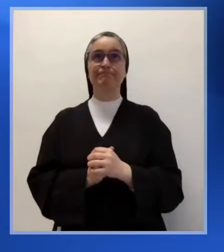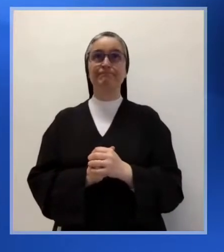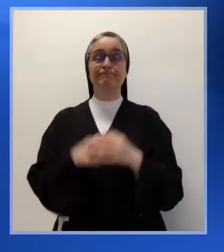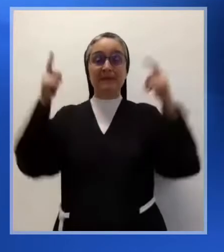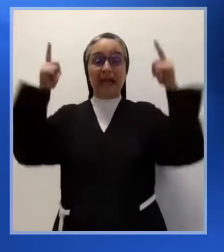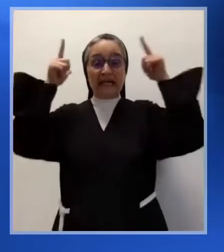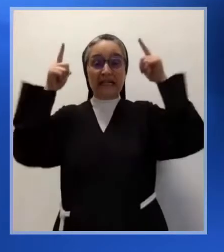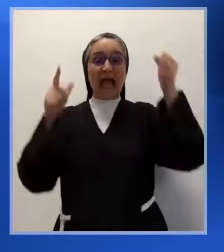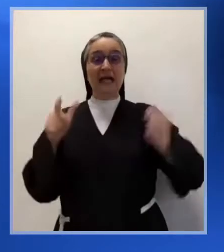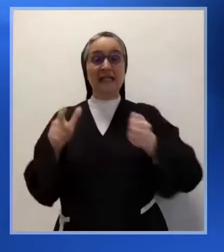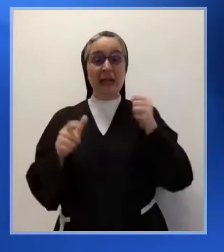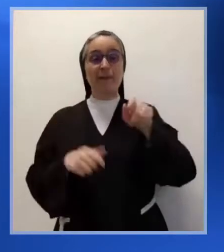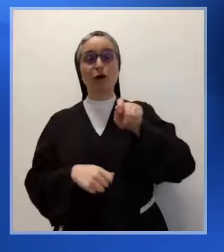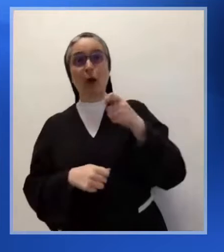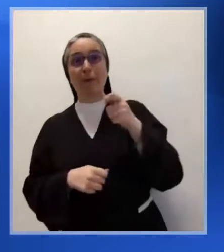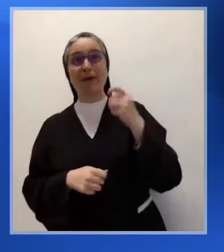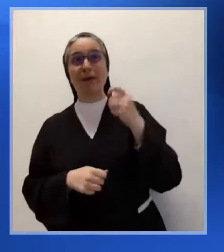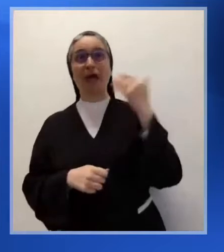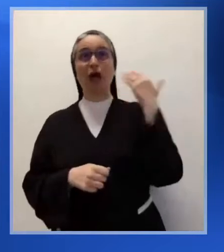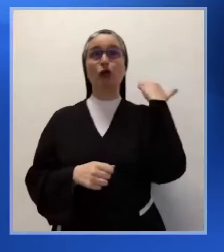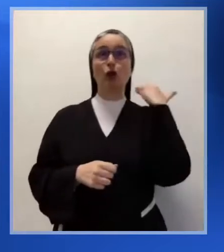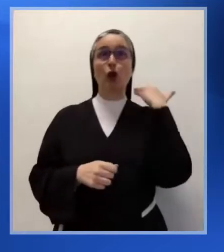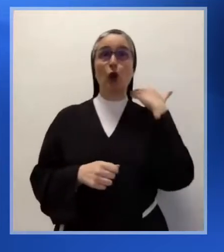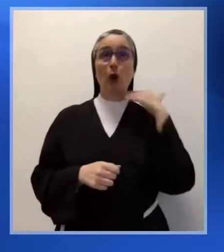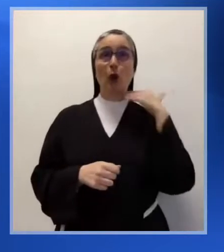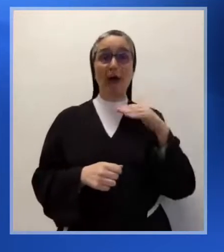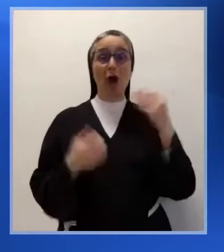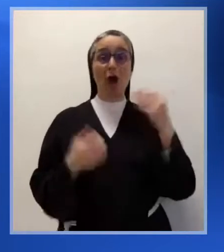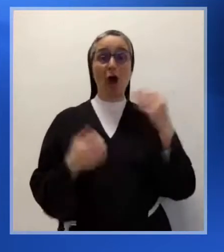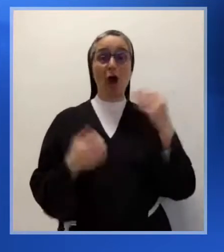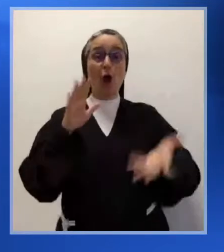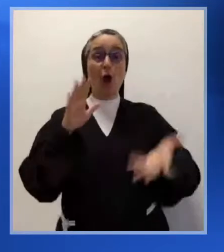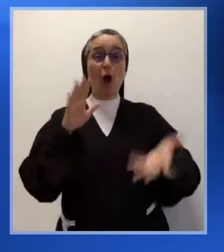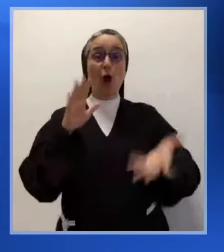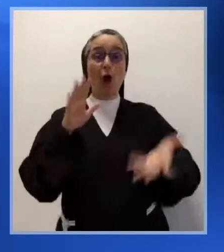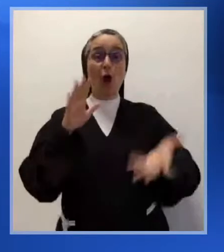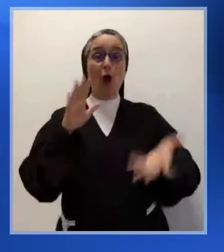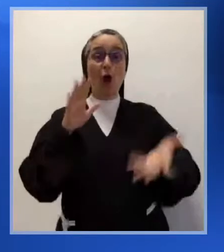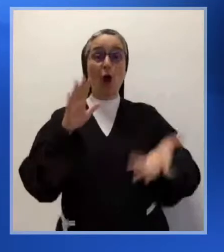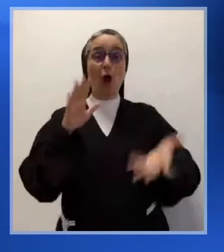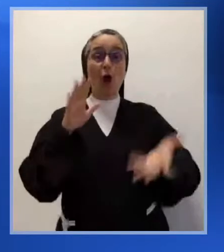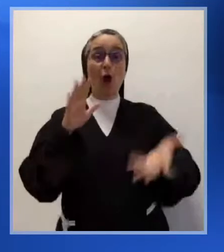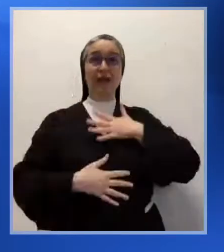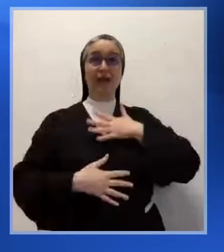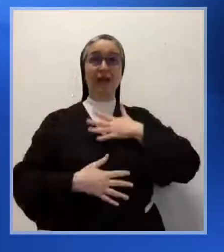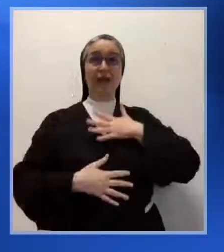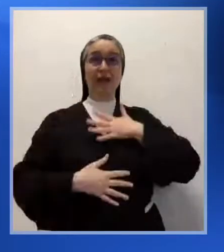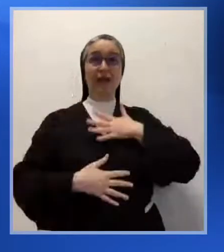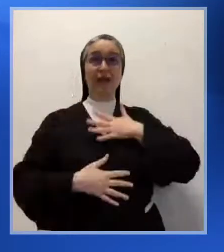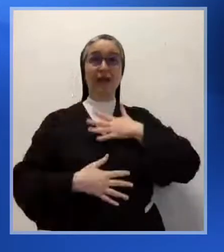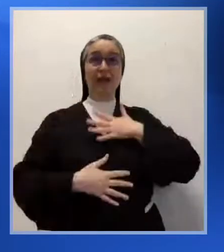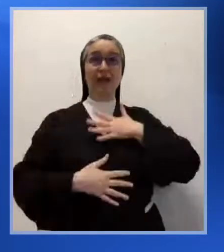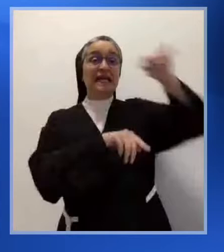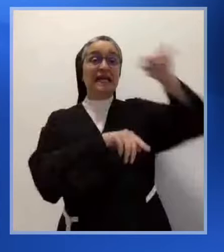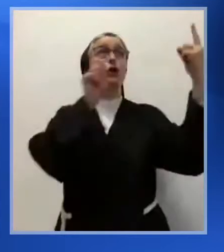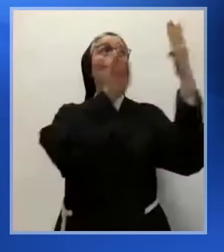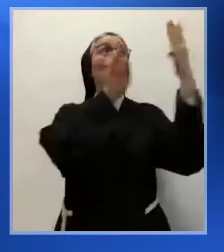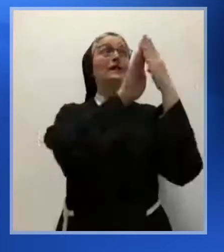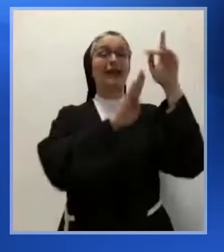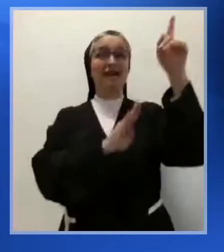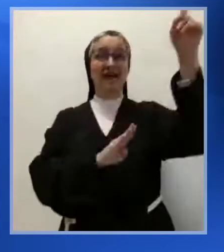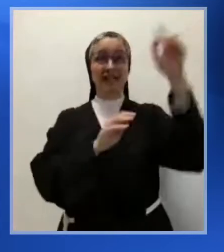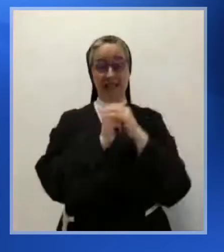Santi Apostoli Petrus et Paulus, de quorum potestate et autoritate confidimus, ipsi intercedam pro nobis